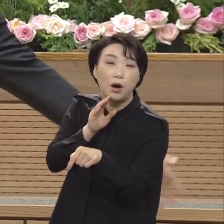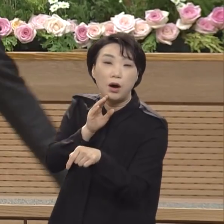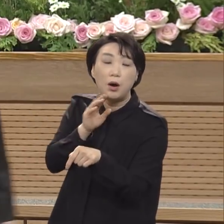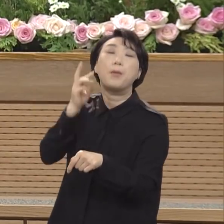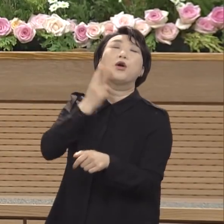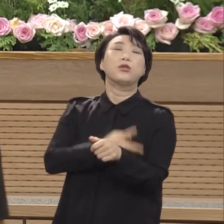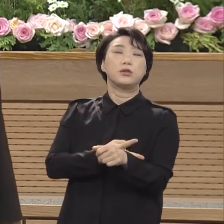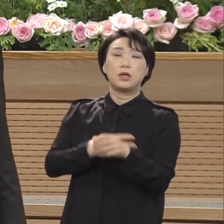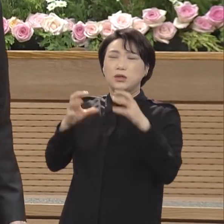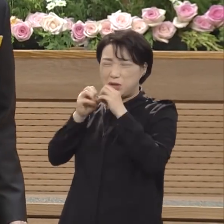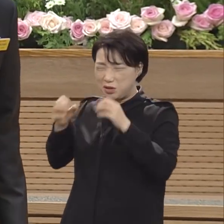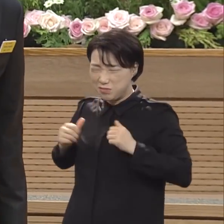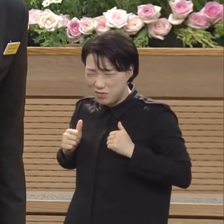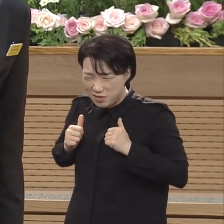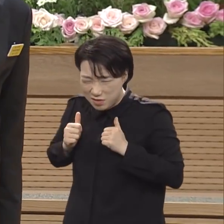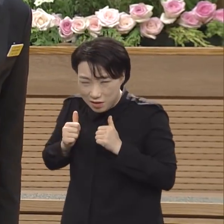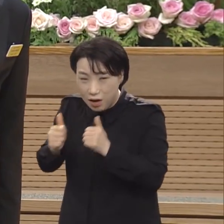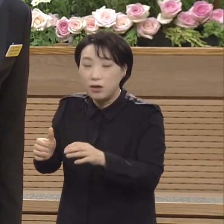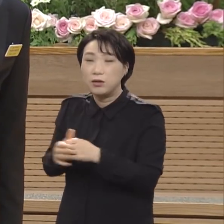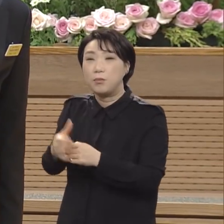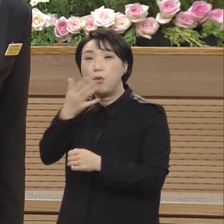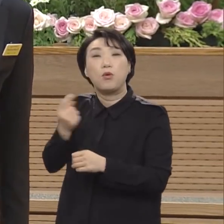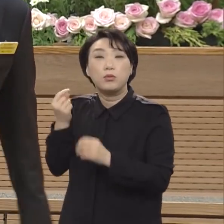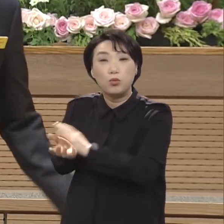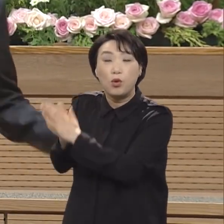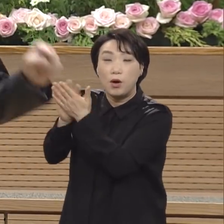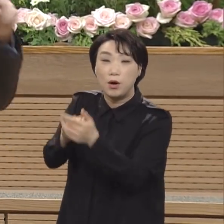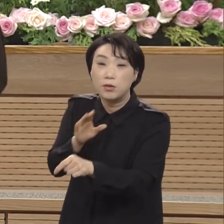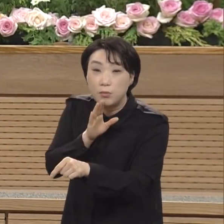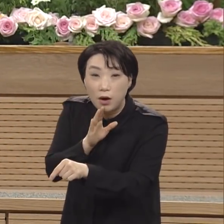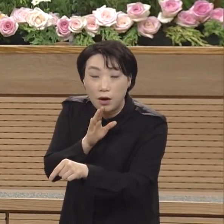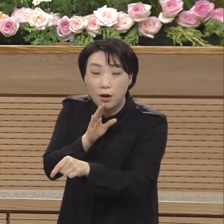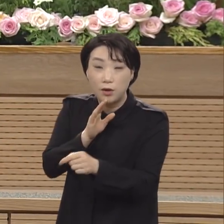되는데 사도 바울이 전한 복음에